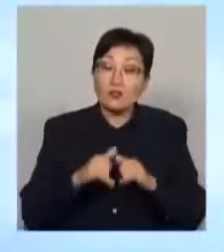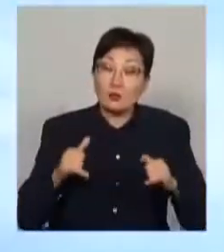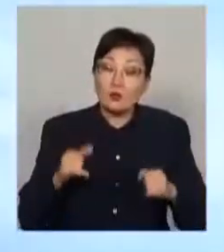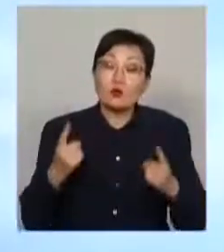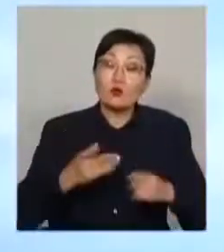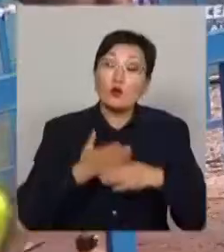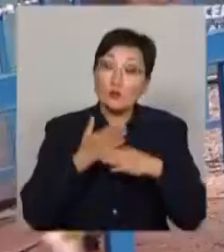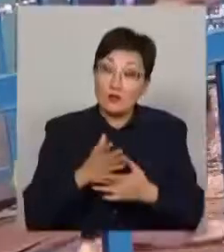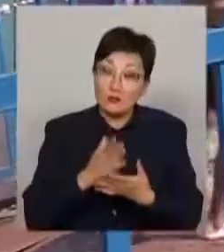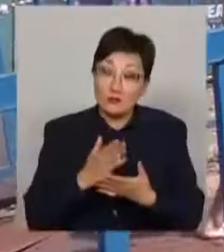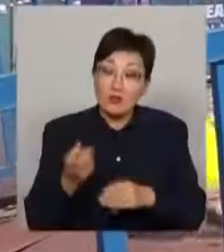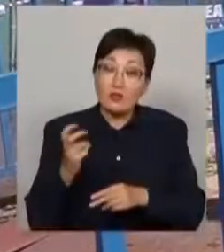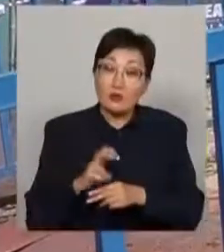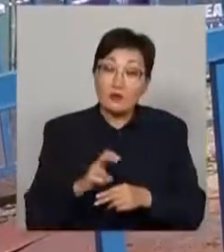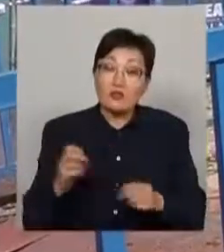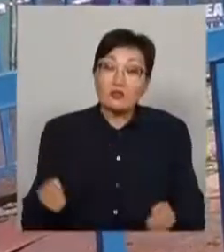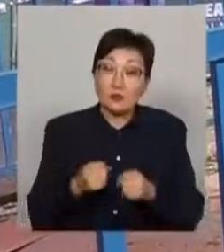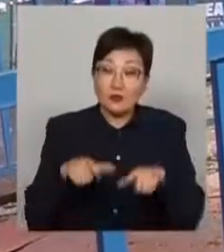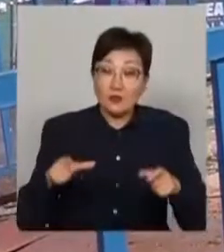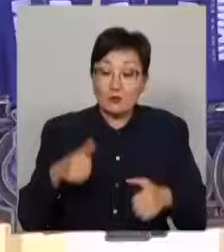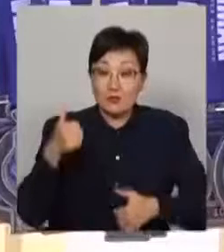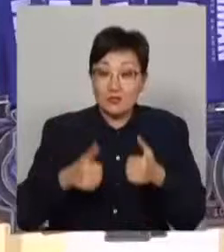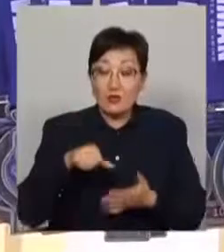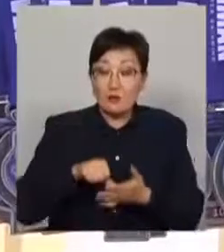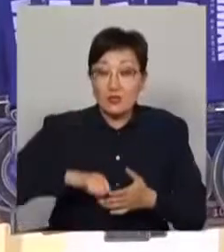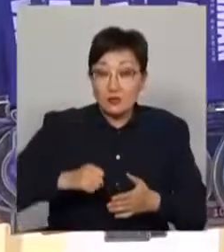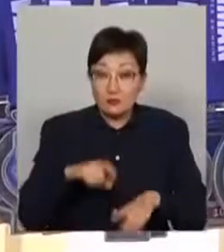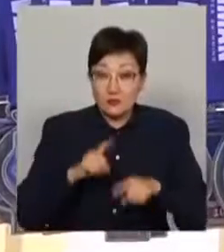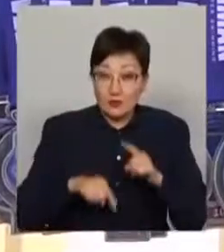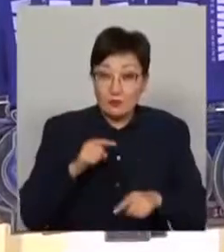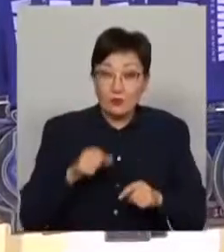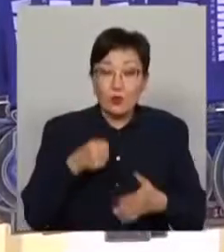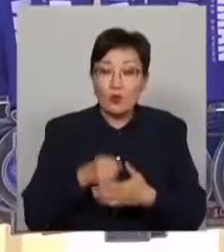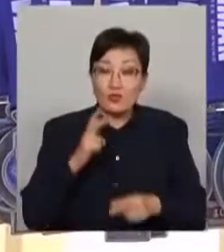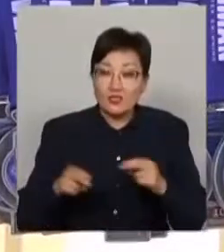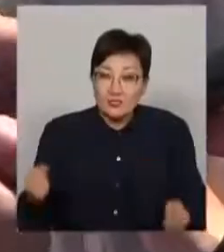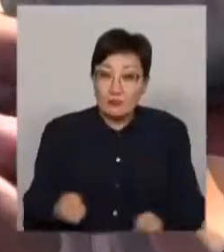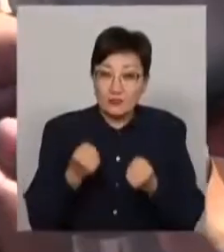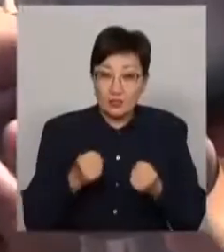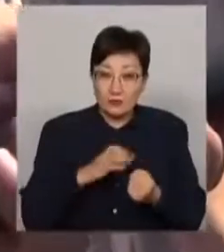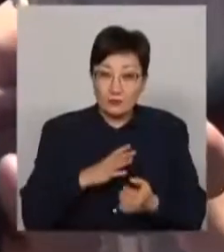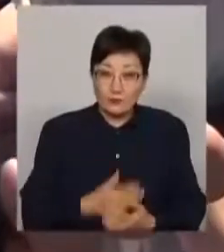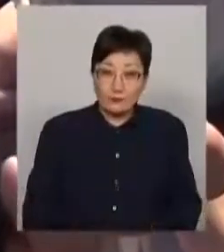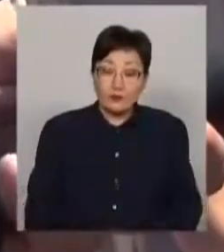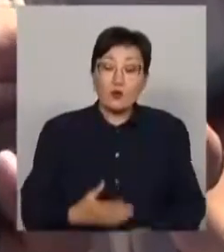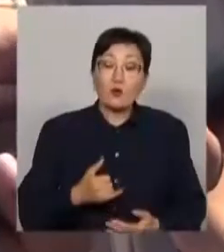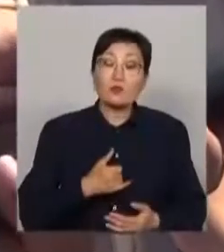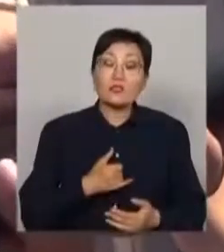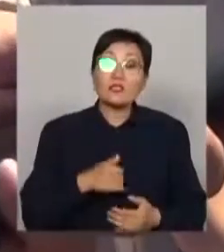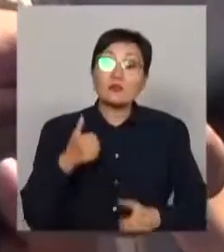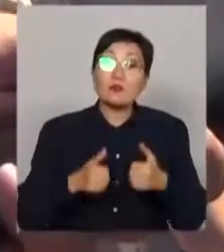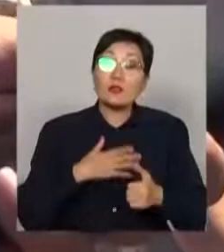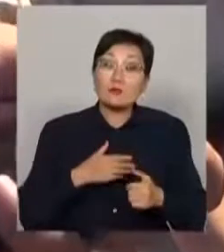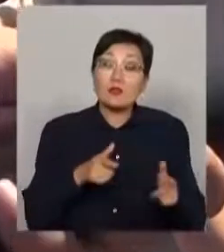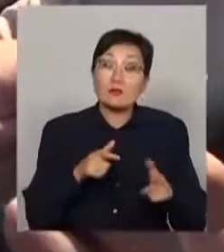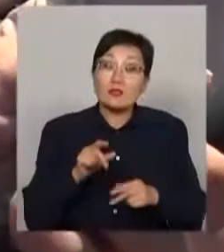септігін тигізеді дейді. Келген жанкүйерлерде сайысқа қатысқан достары мен туыстарына соңына дейін қолдау білдірді. У меня было два ученика. Жарысқа мен